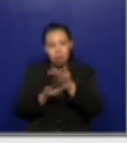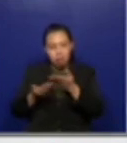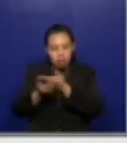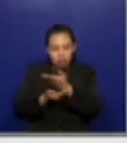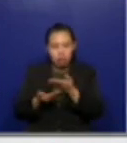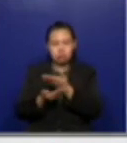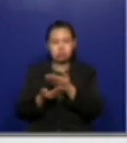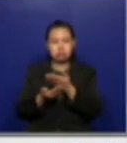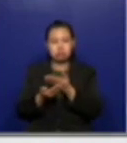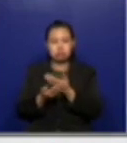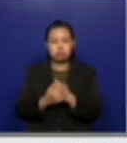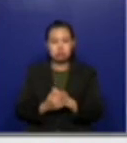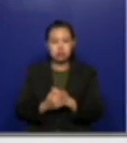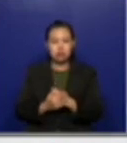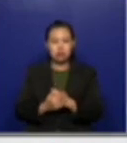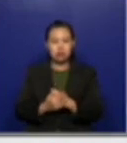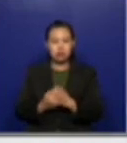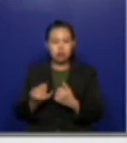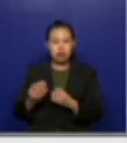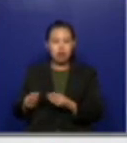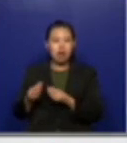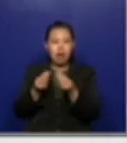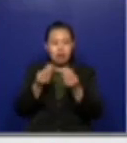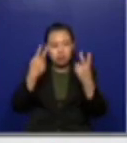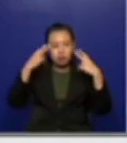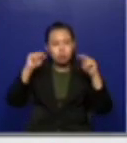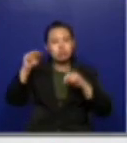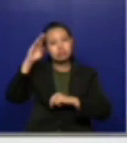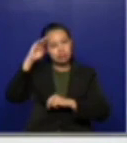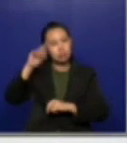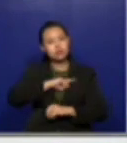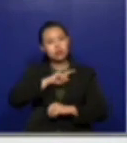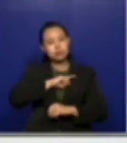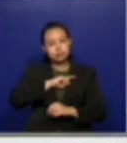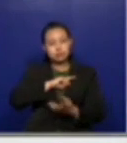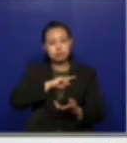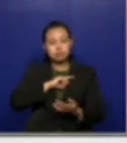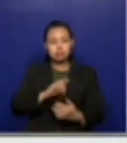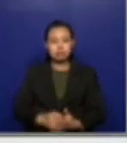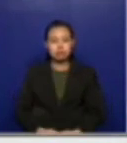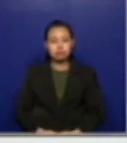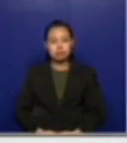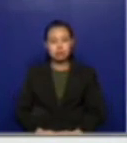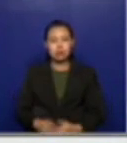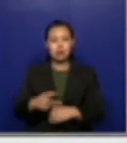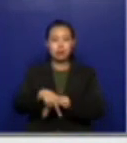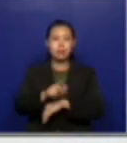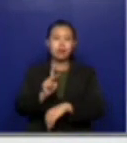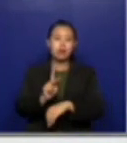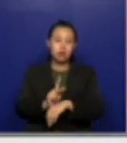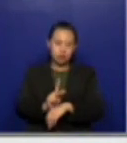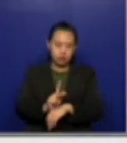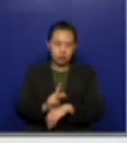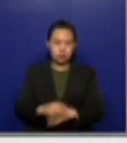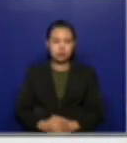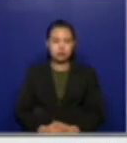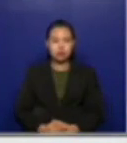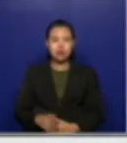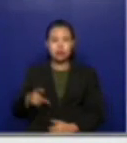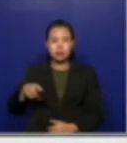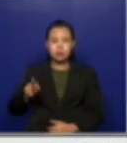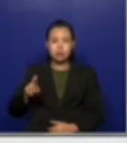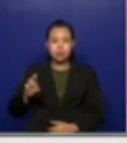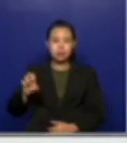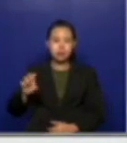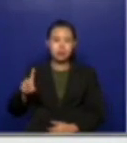อะไรก็แล้วแต่ทุกคนก็แบะโยนให้นายกหมดประเด็นต่อมาท่านประธานที่เคารพครับผมอยากจะให้ท่านปีดีดาวฉายจริงๆเอ่ย